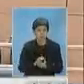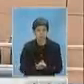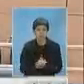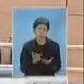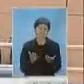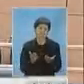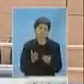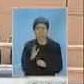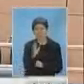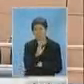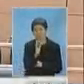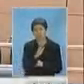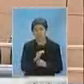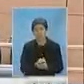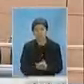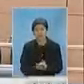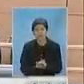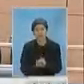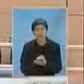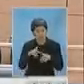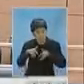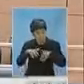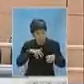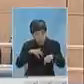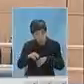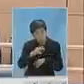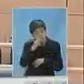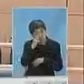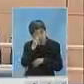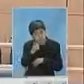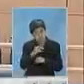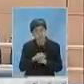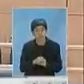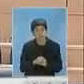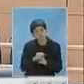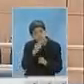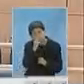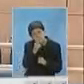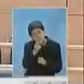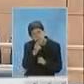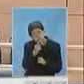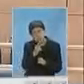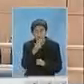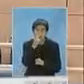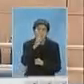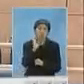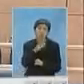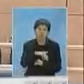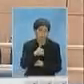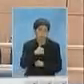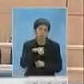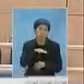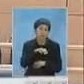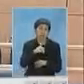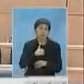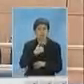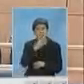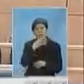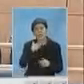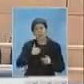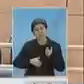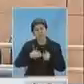แต่ไม่ใช่่ะครับประชาชนที่เขาดูเนี่ยเขาไม่ได้เจ็บไม่ได้ปวดไม่ได้เออออด้วยล่ะครับแต่บางที